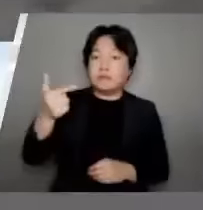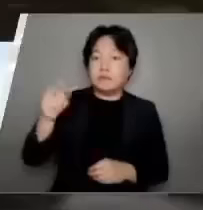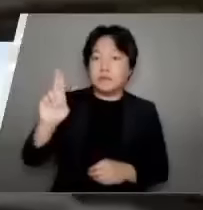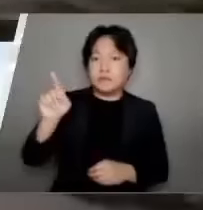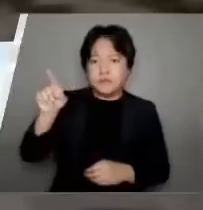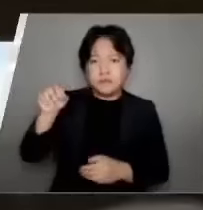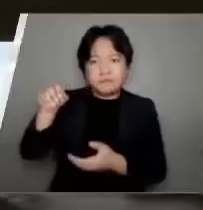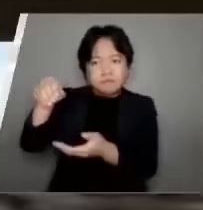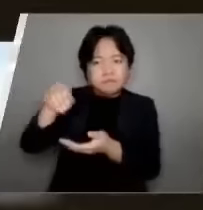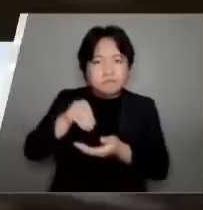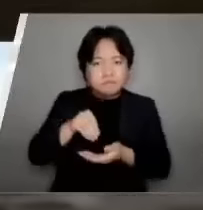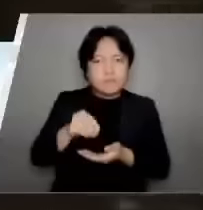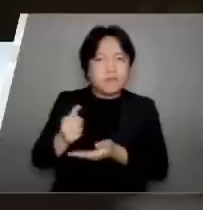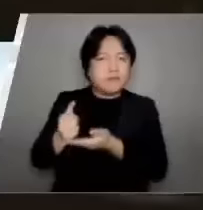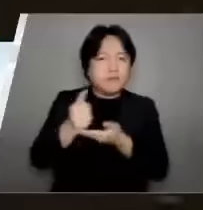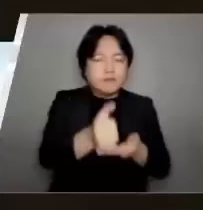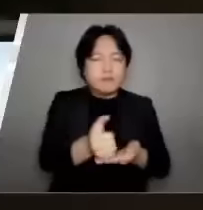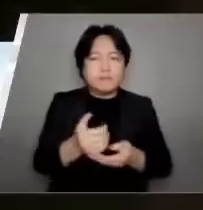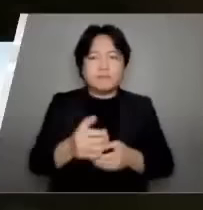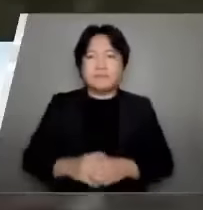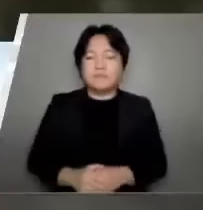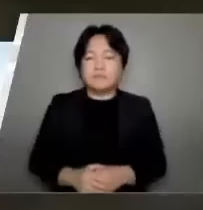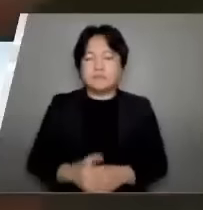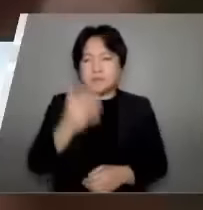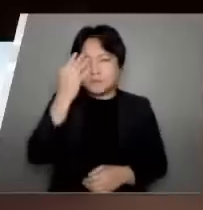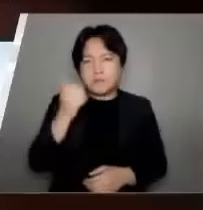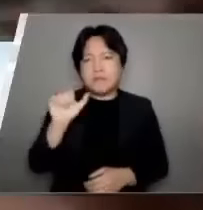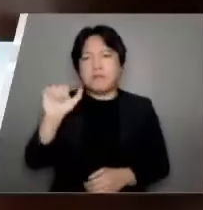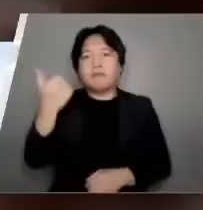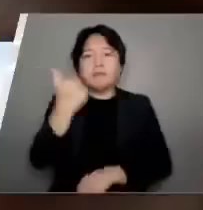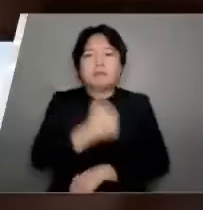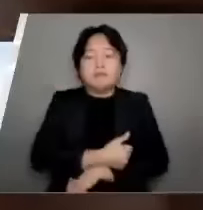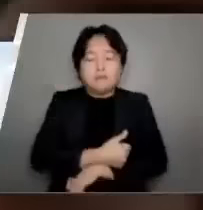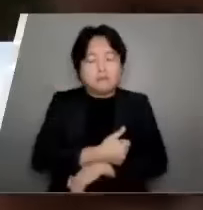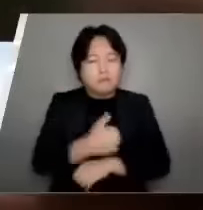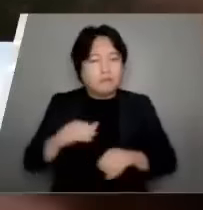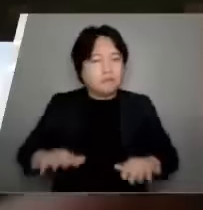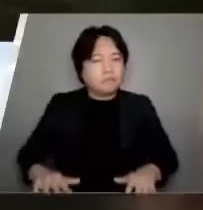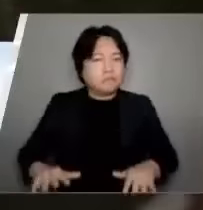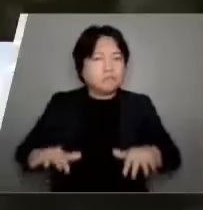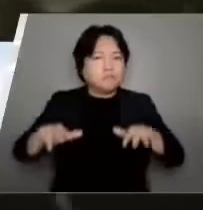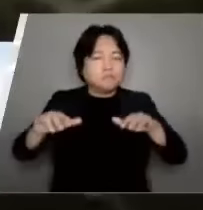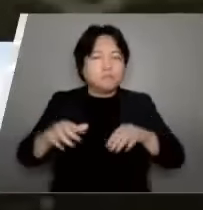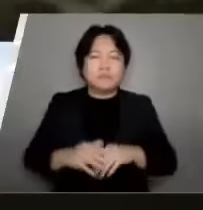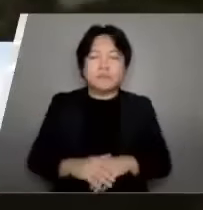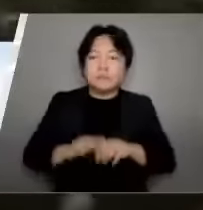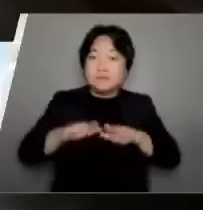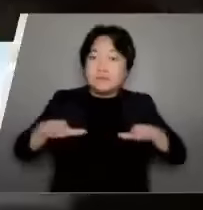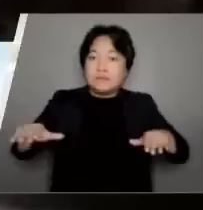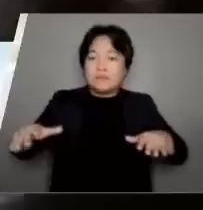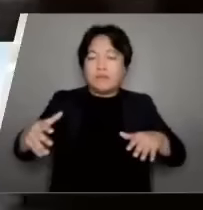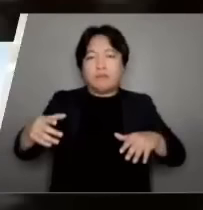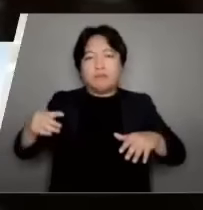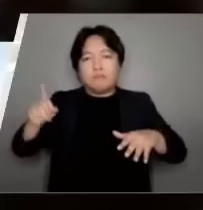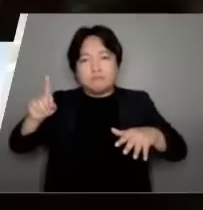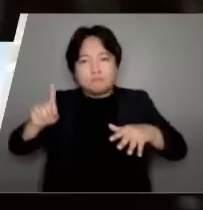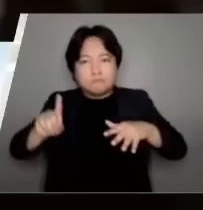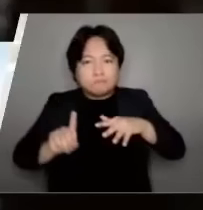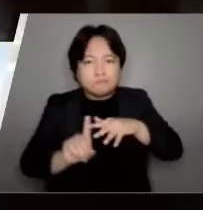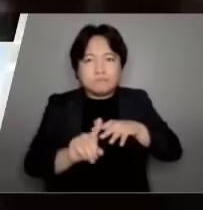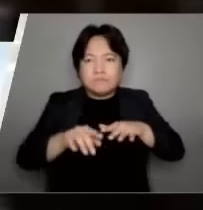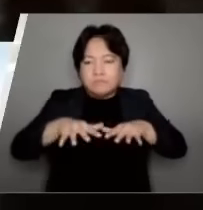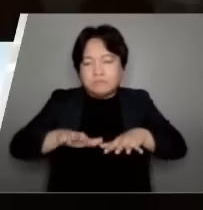Sur. 10 araw na raw kasi ang baha doon. Lumulusong sa tubig ang mga bata tuwing lalabas sila ng bahay. Ang iba pang